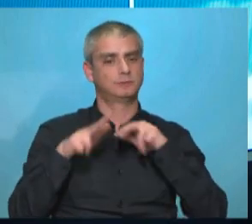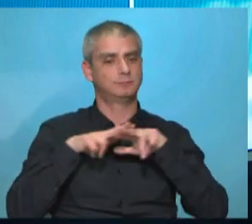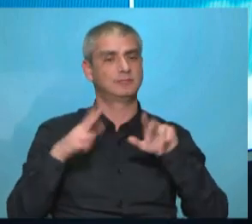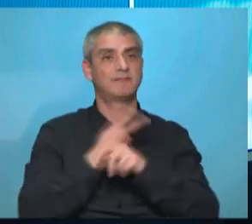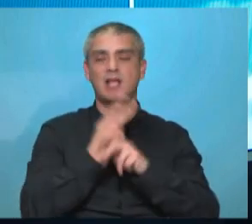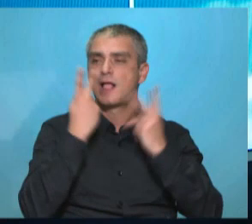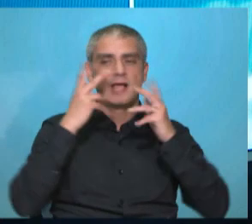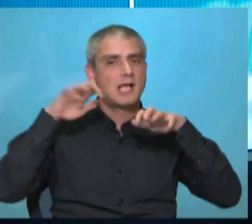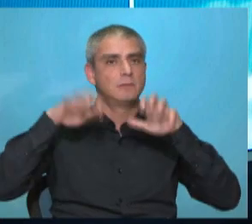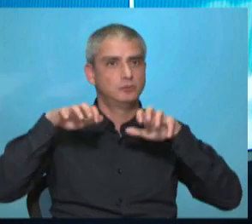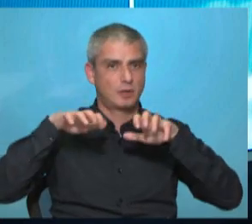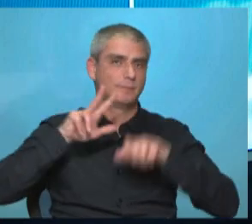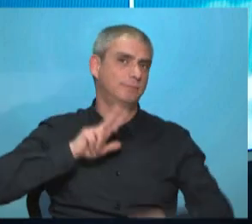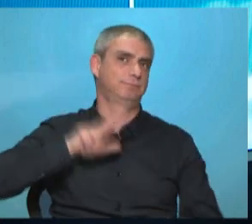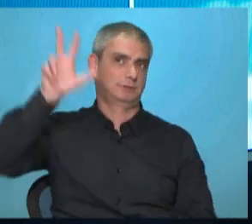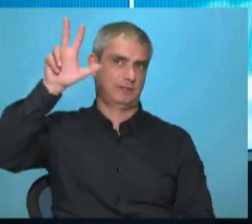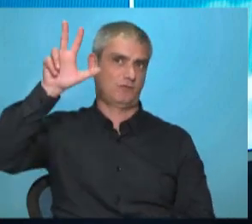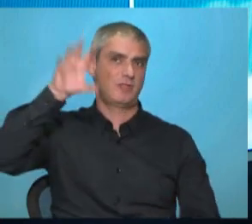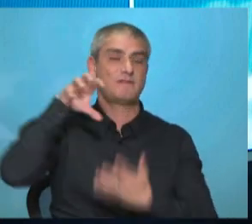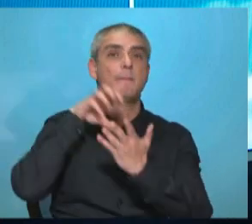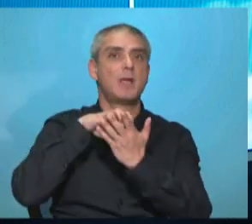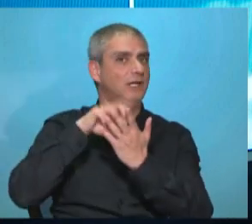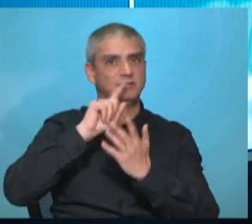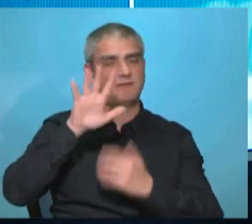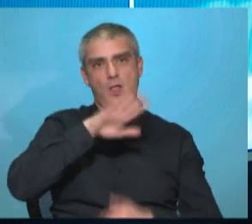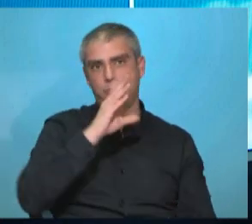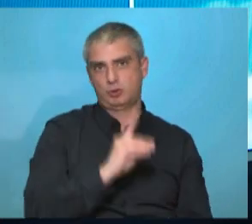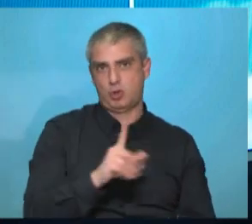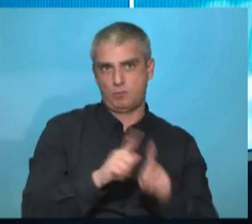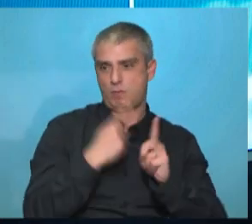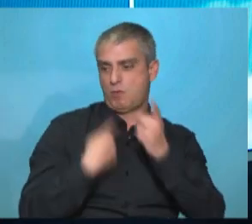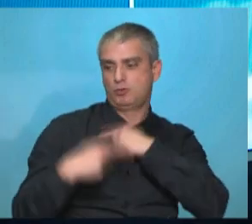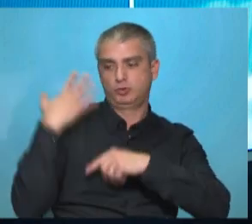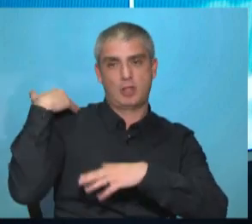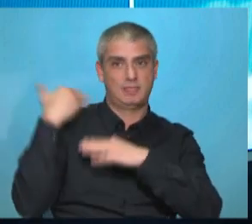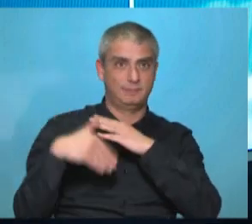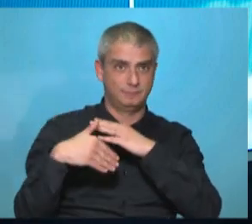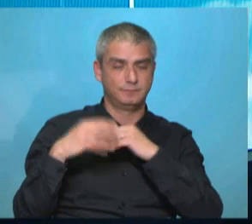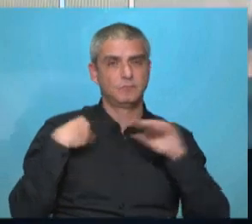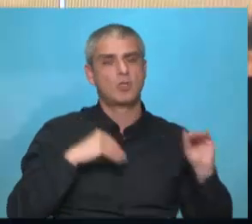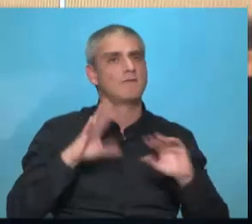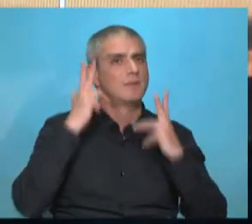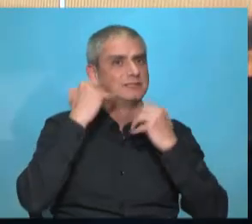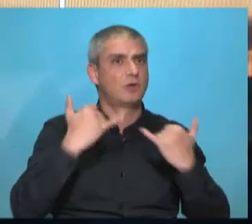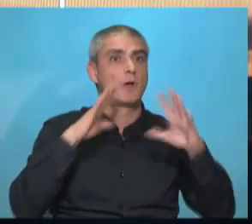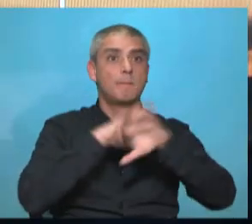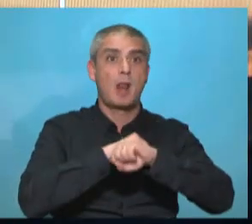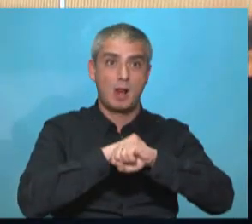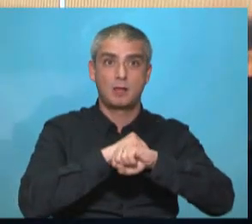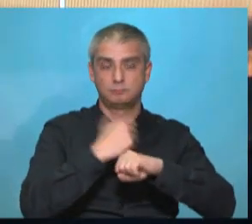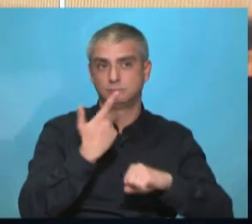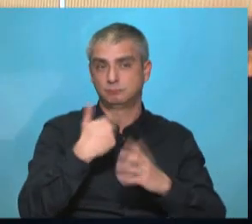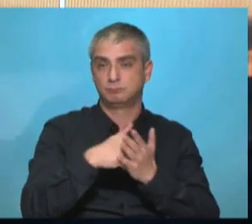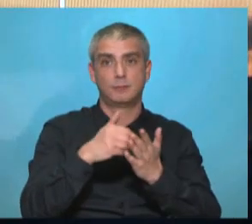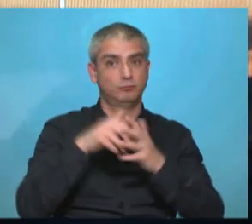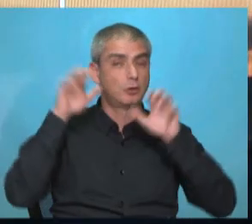שעיקר המשקעים הם בצפון הארץ ובמרכזה, ולא בדרום כמו שהיה לנו בשנים האחרונות. בואו נעבור למה שצפוי לנו הלילה, אז אנחנו מדברים על כך שממשיך